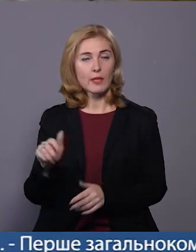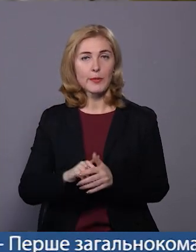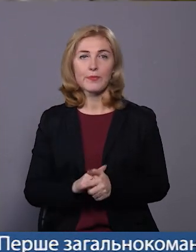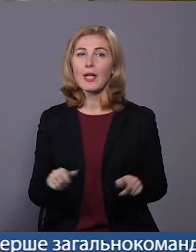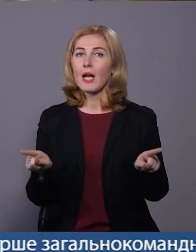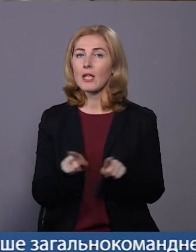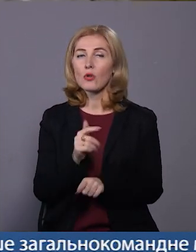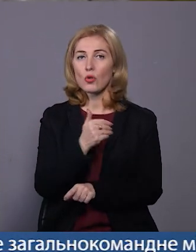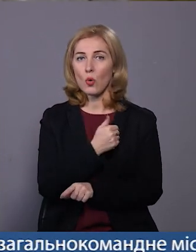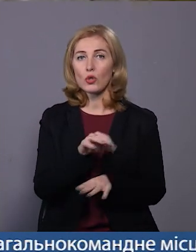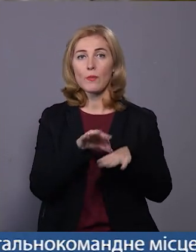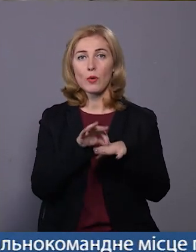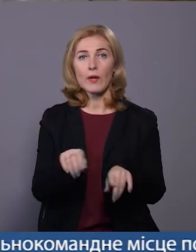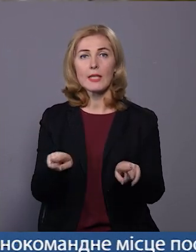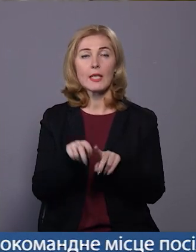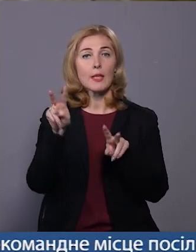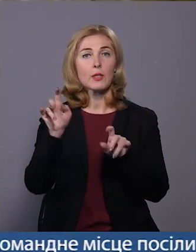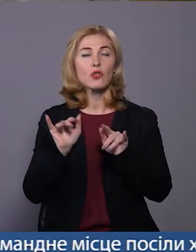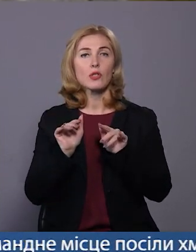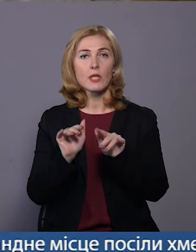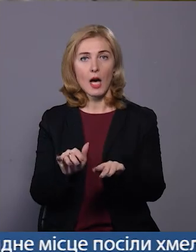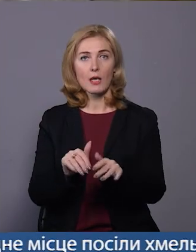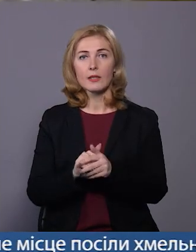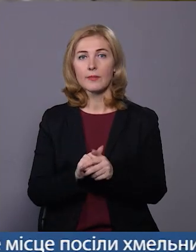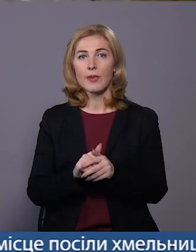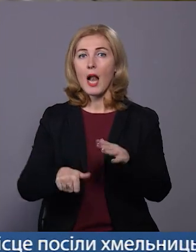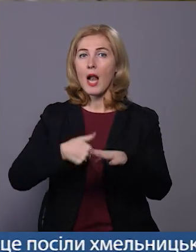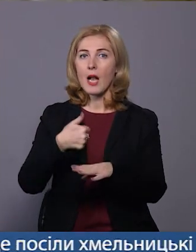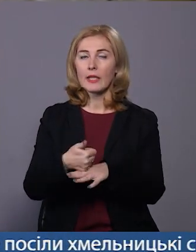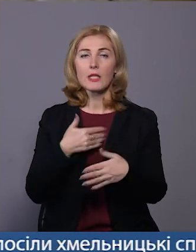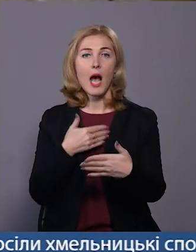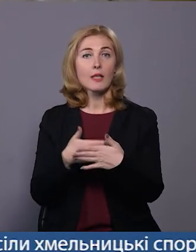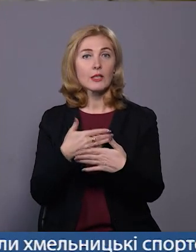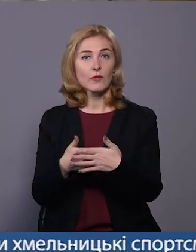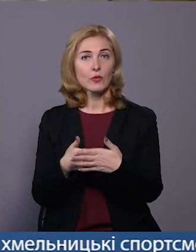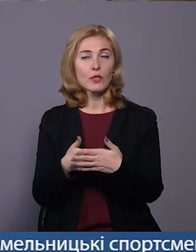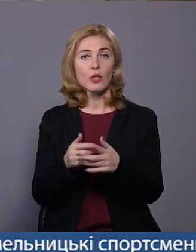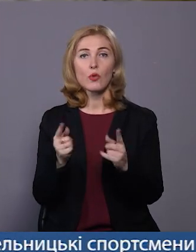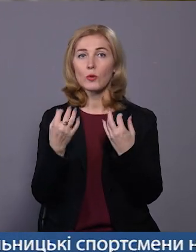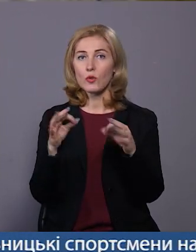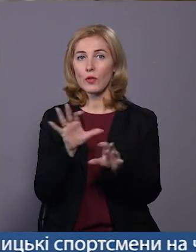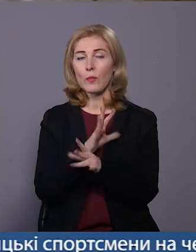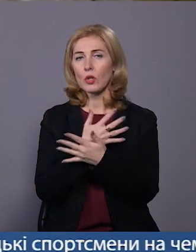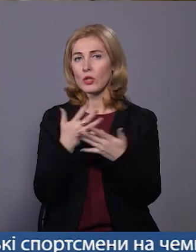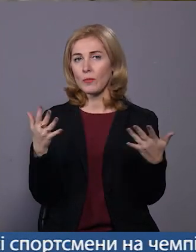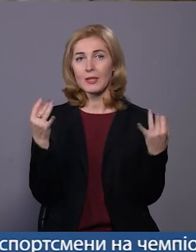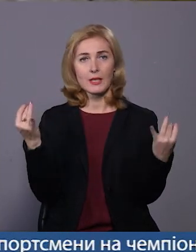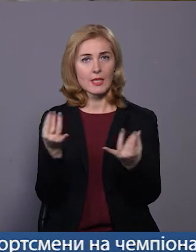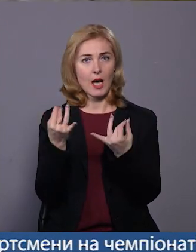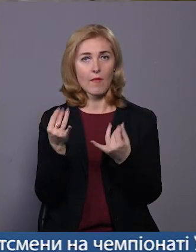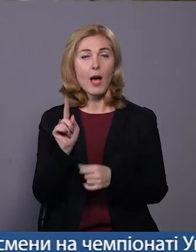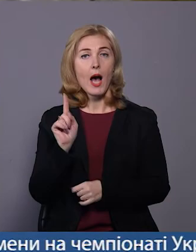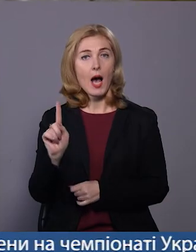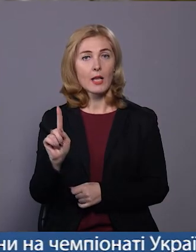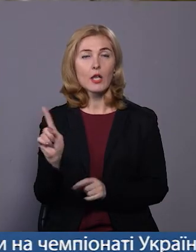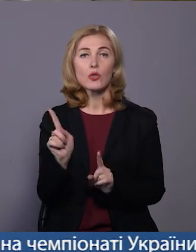Також хочемо провести такі тематичні заходи стосовно лідерства, активності, тобто, щоб дозвілля було різноманітним і цікавим, але перш за все,